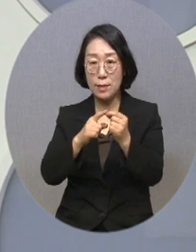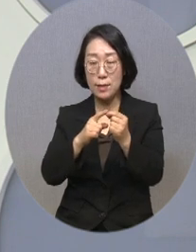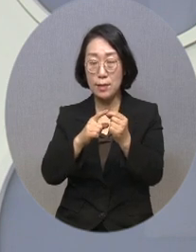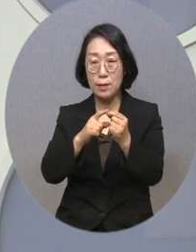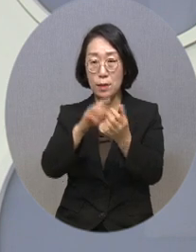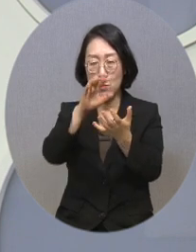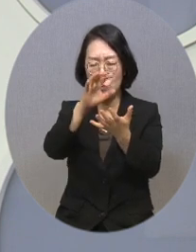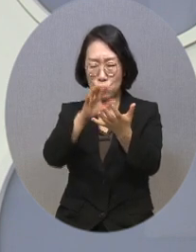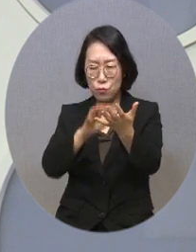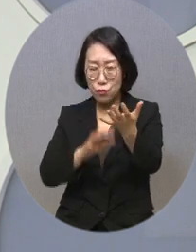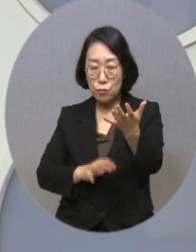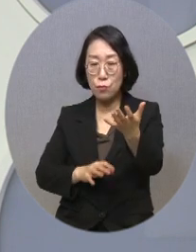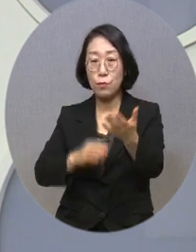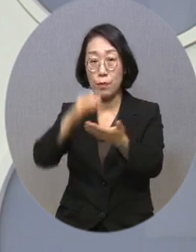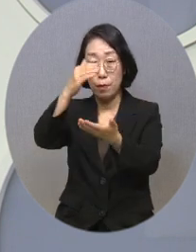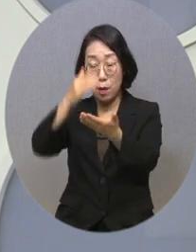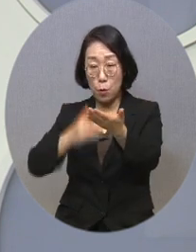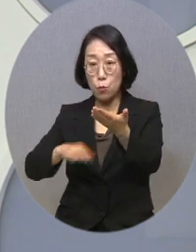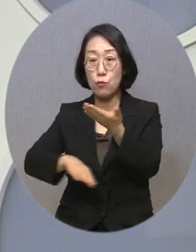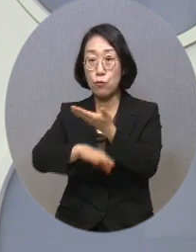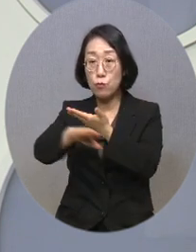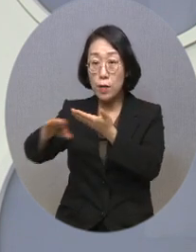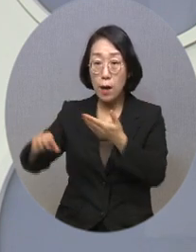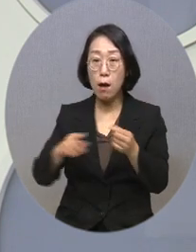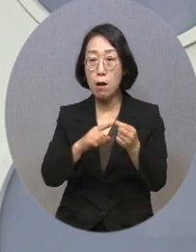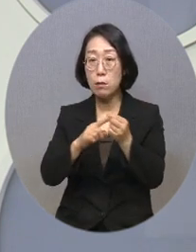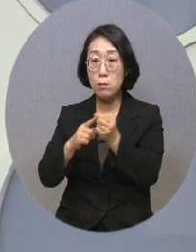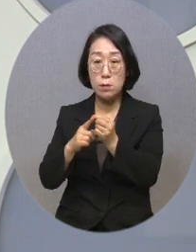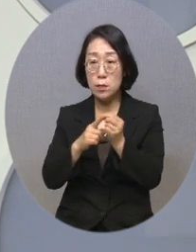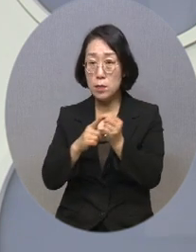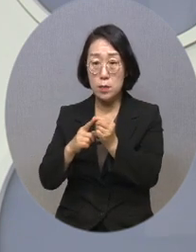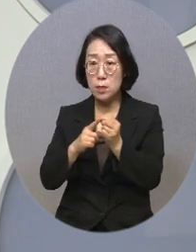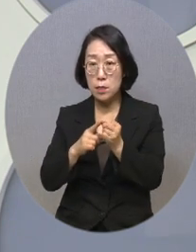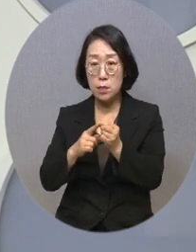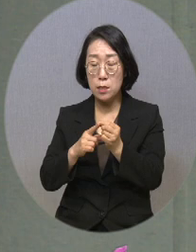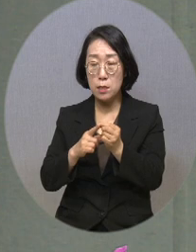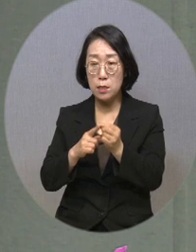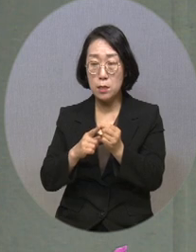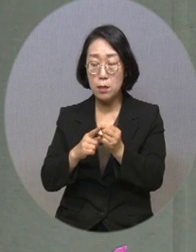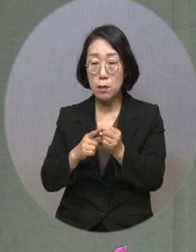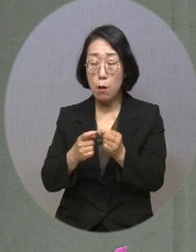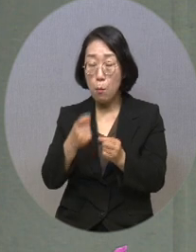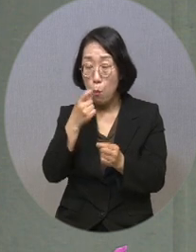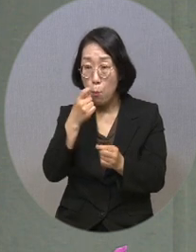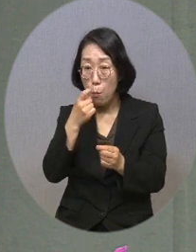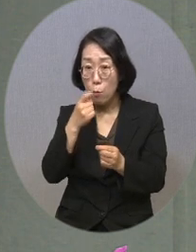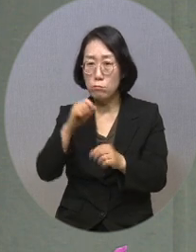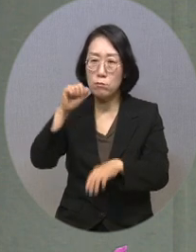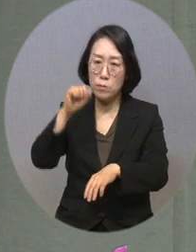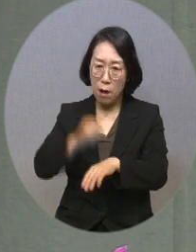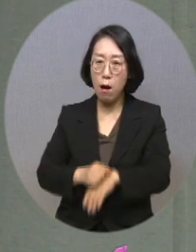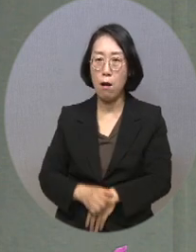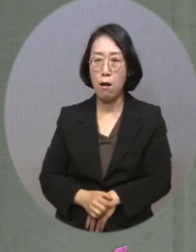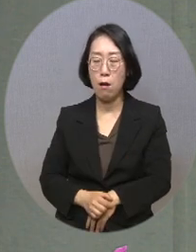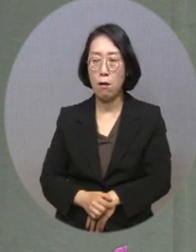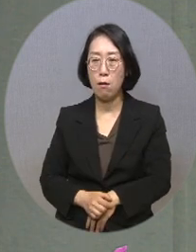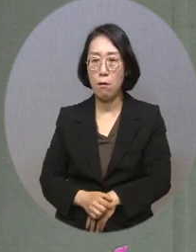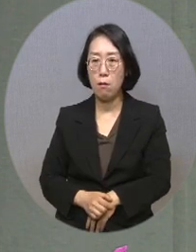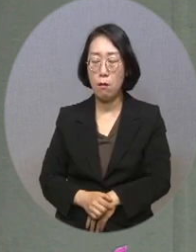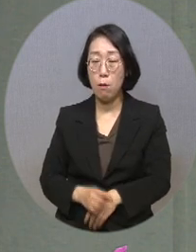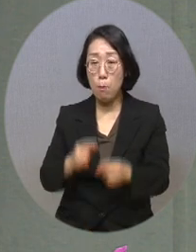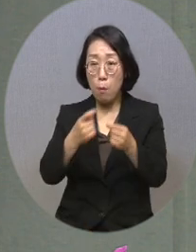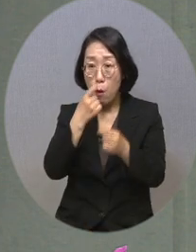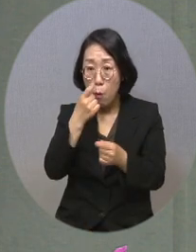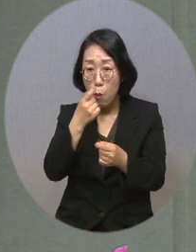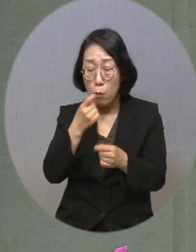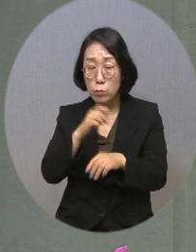인해서 지금 우리가 문맹률 세계에서 가장 최저의 그렇죠. 그런 문맹 그 이제